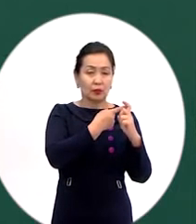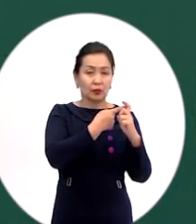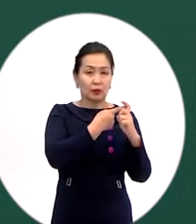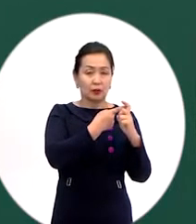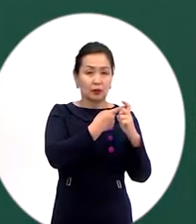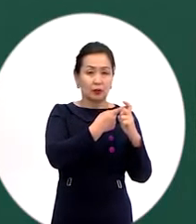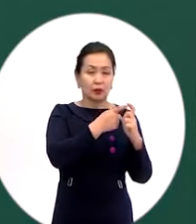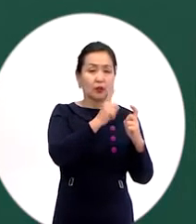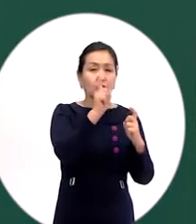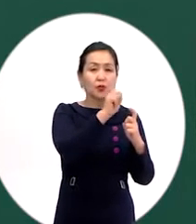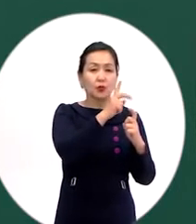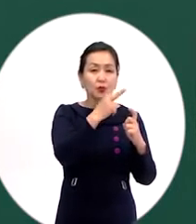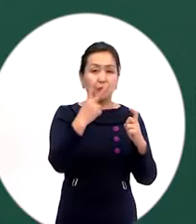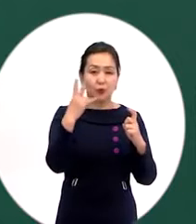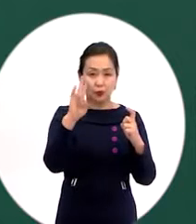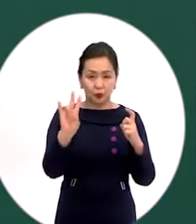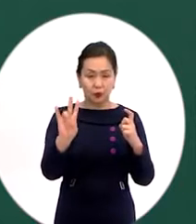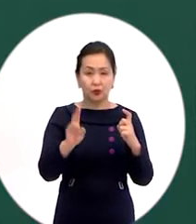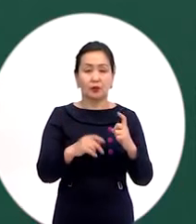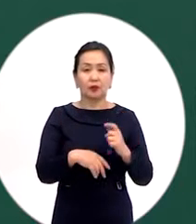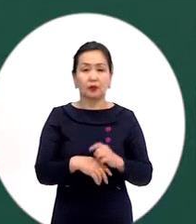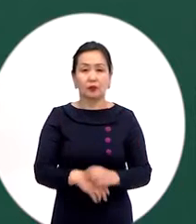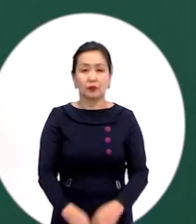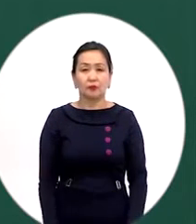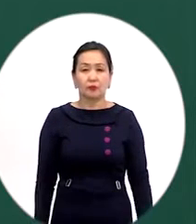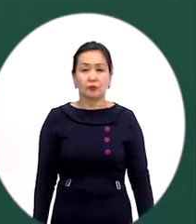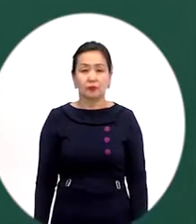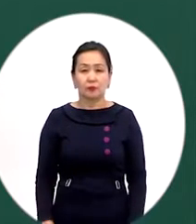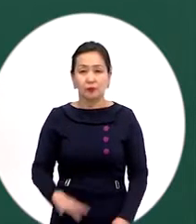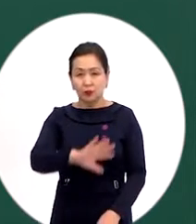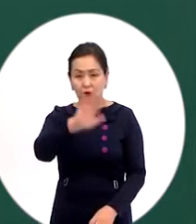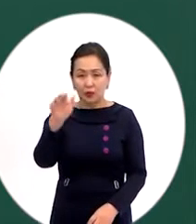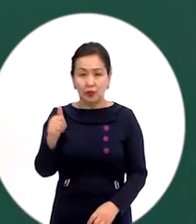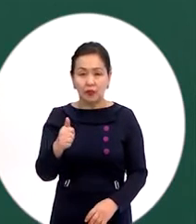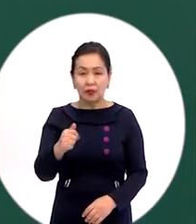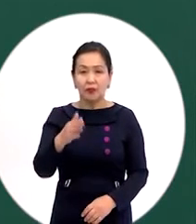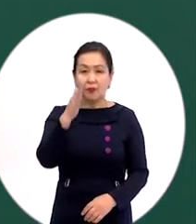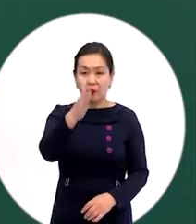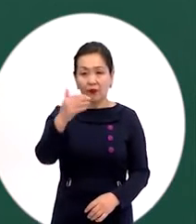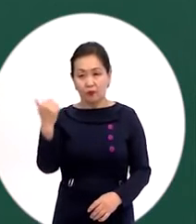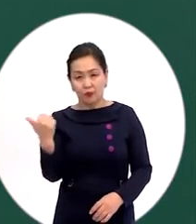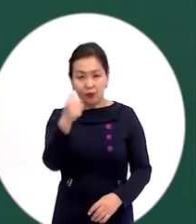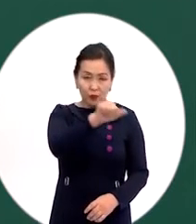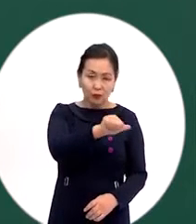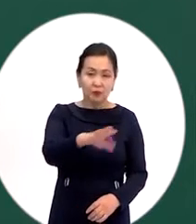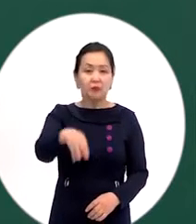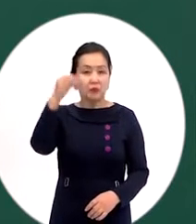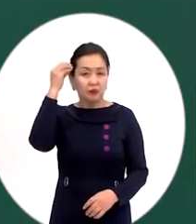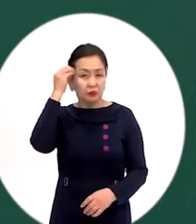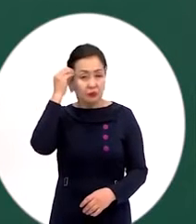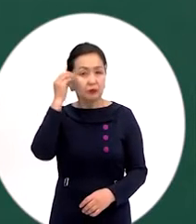байна. Хамтдаа уншийе. Зүүн. За, бүгдээрээ зүг чигээ мэдэж